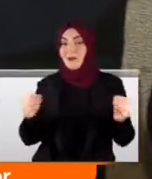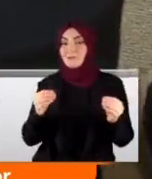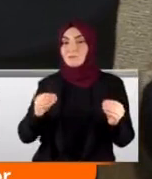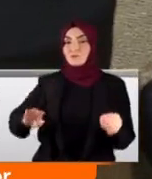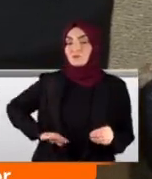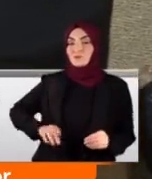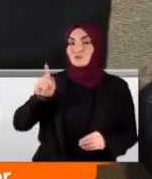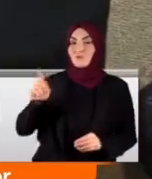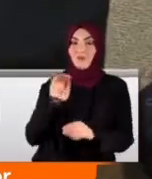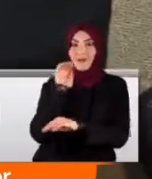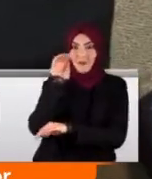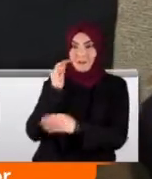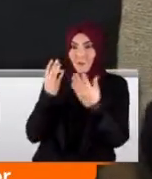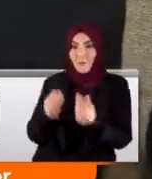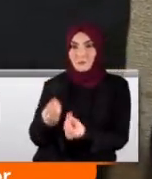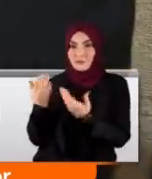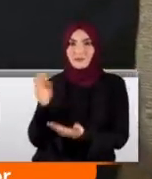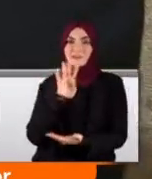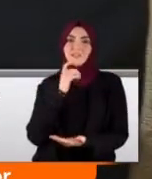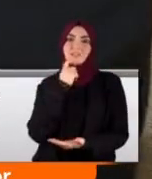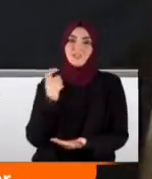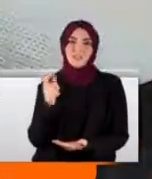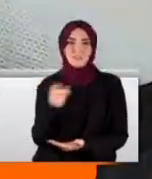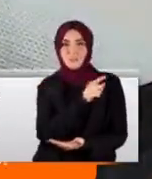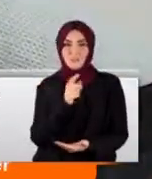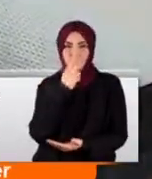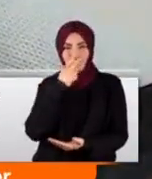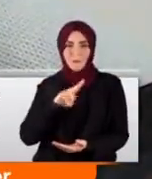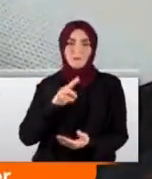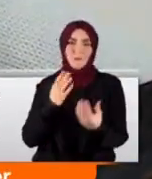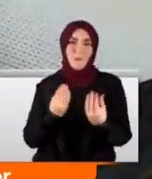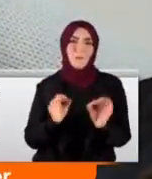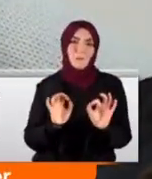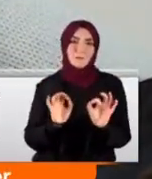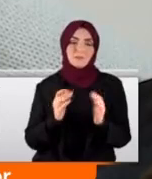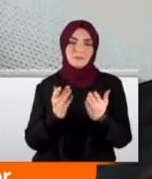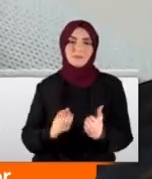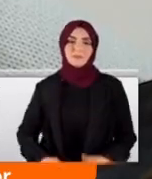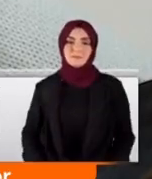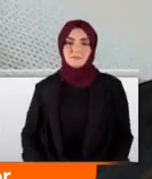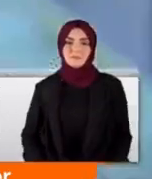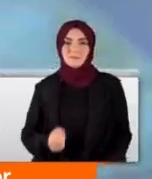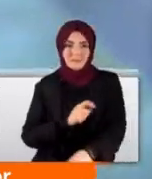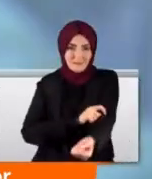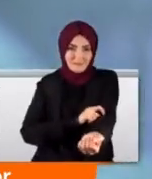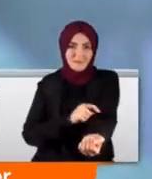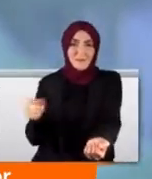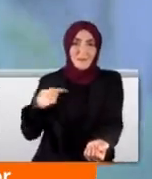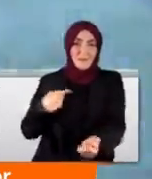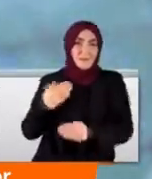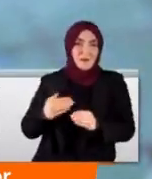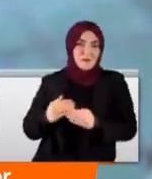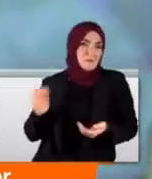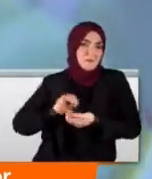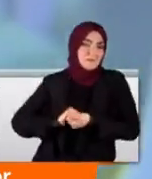aynı yaşta olacaktı ve Dursun Bey'e çok benzeyecekti. Sonuçta bizim canımız kanımız, bizden bir parça. Aile olayın